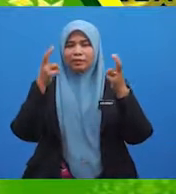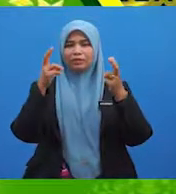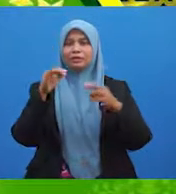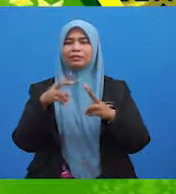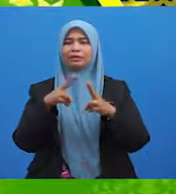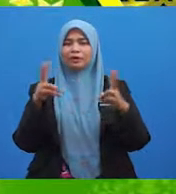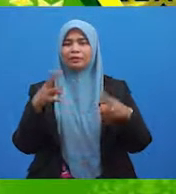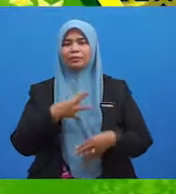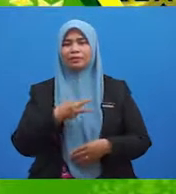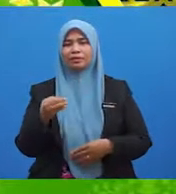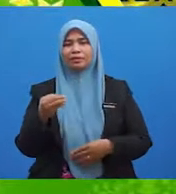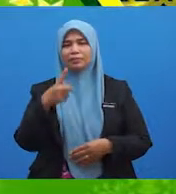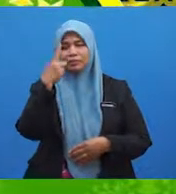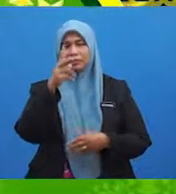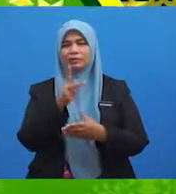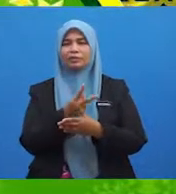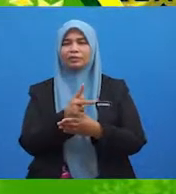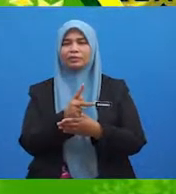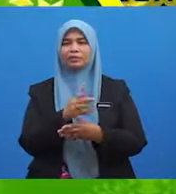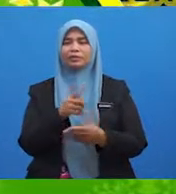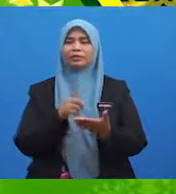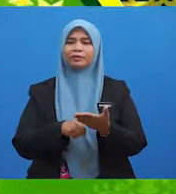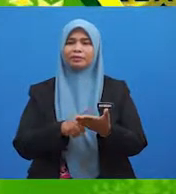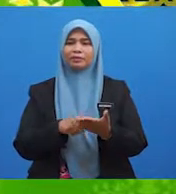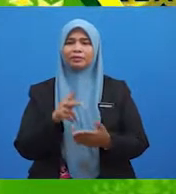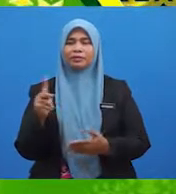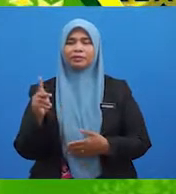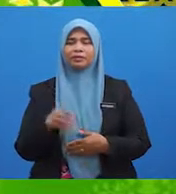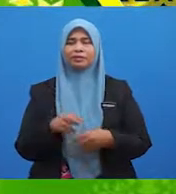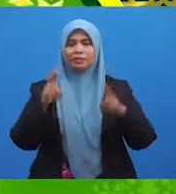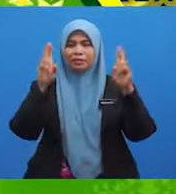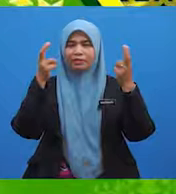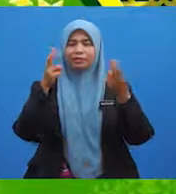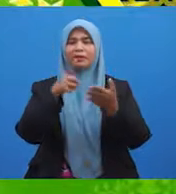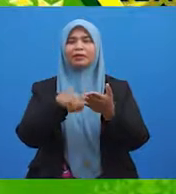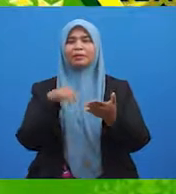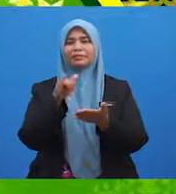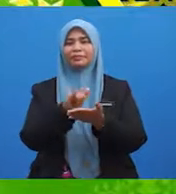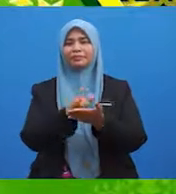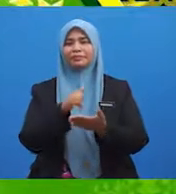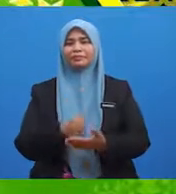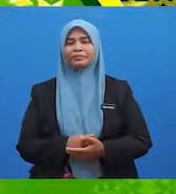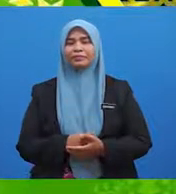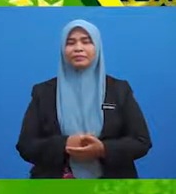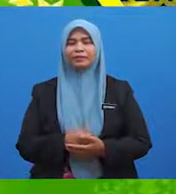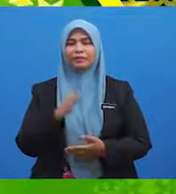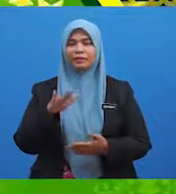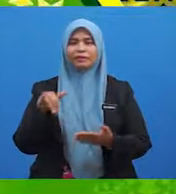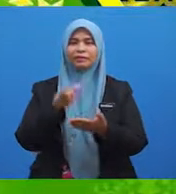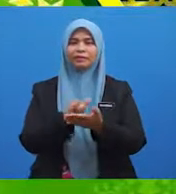amat menarik untuk dikongsikan dan dibincangkan. Topik apa tu Ustaz? Sebelum